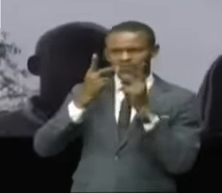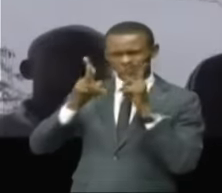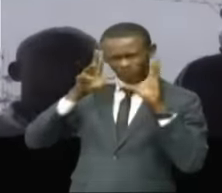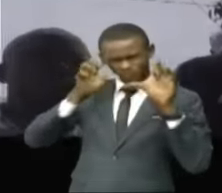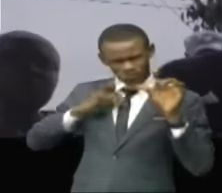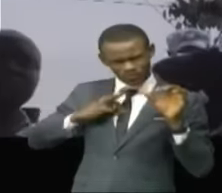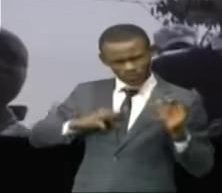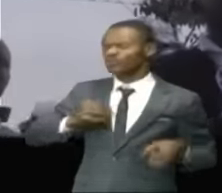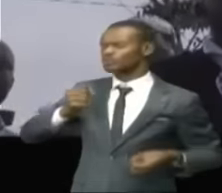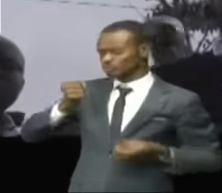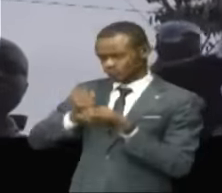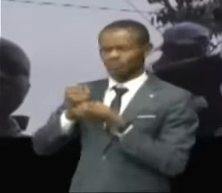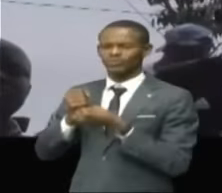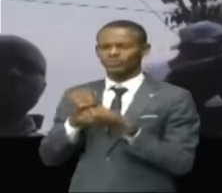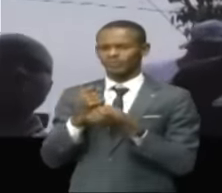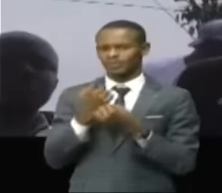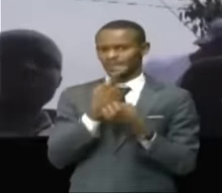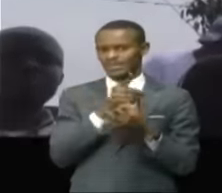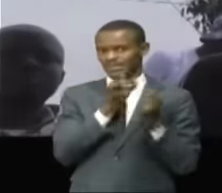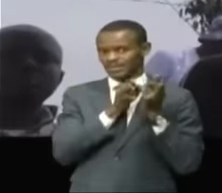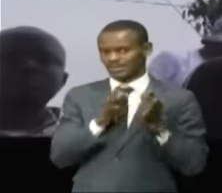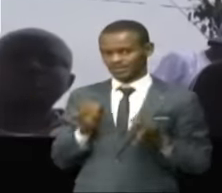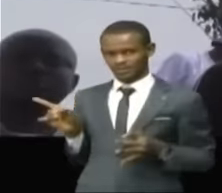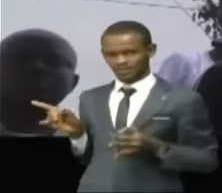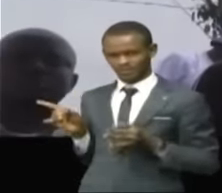au président de la République.